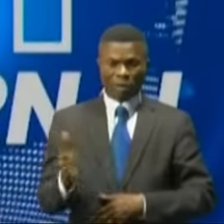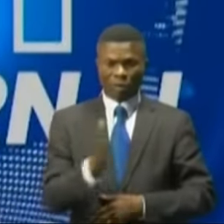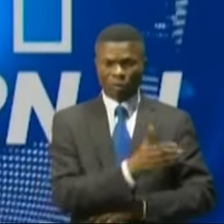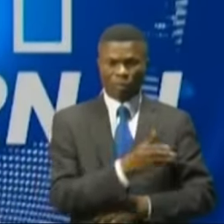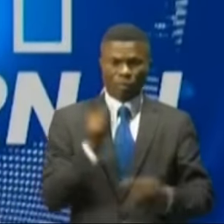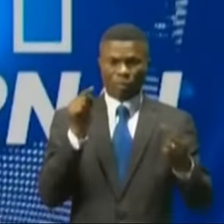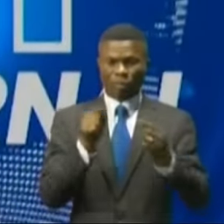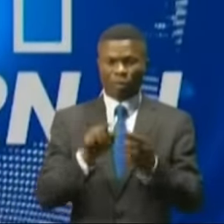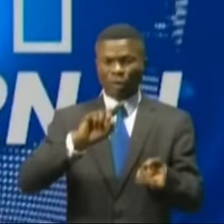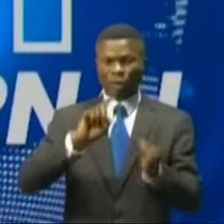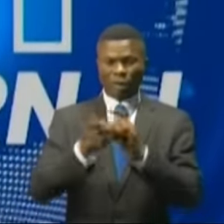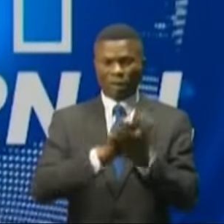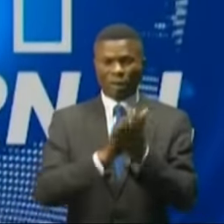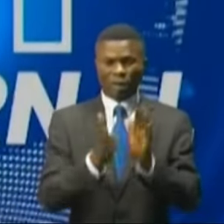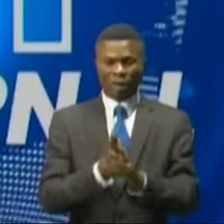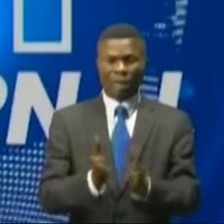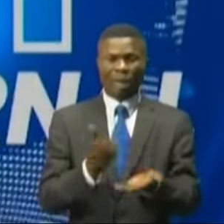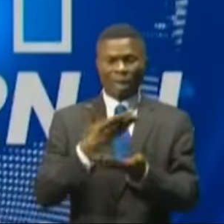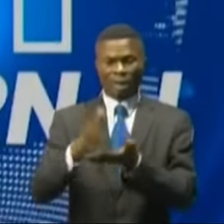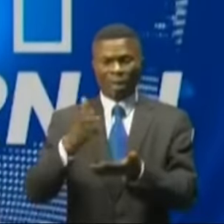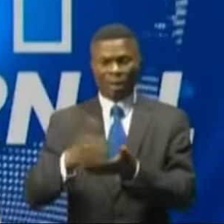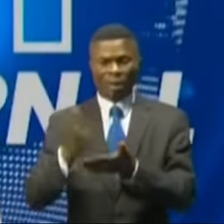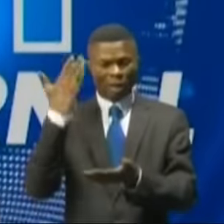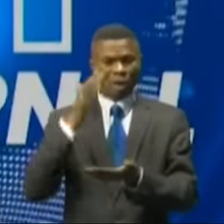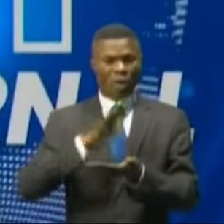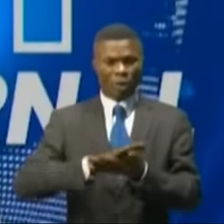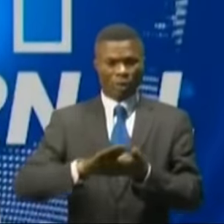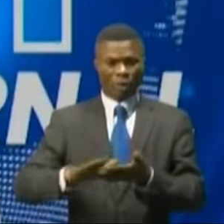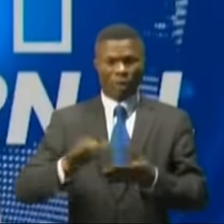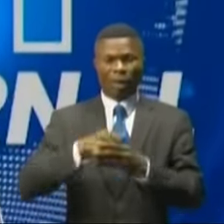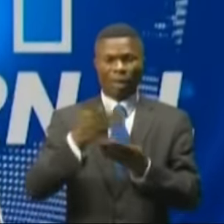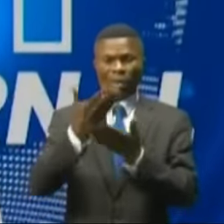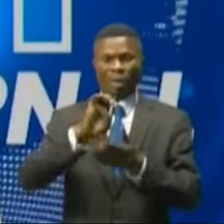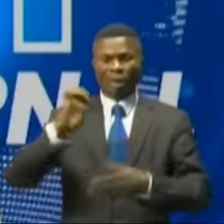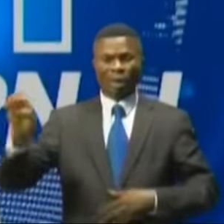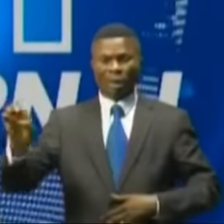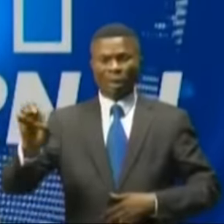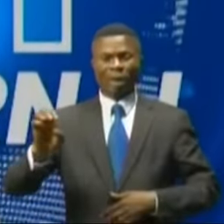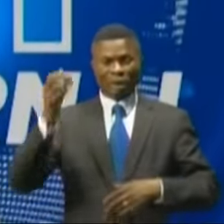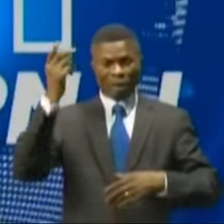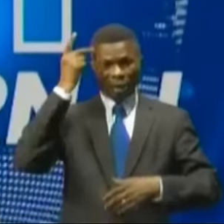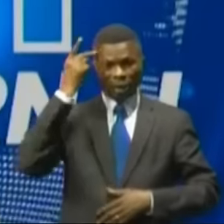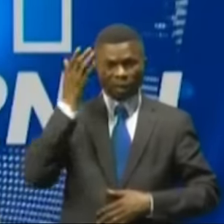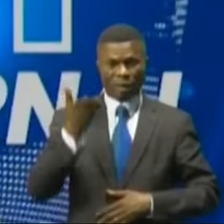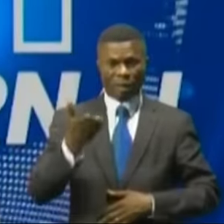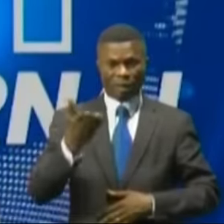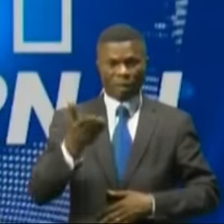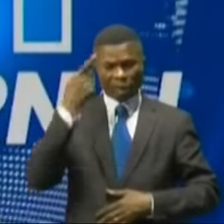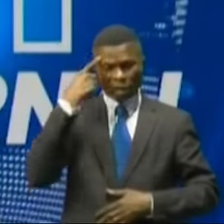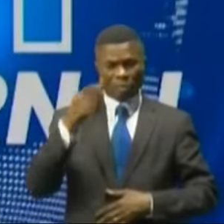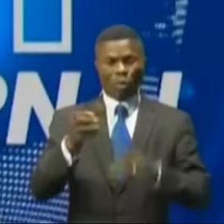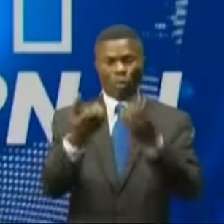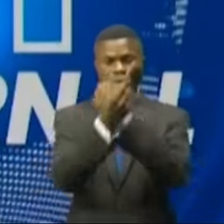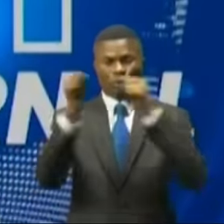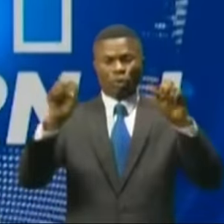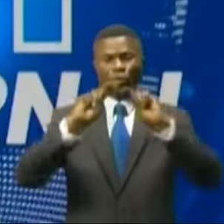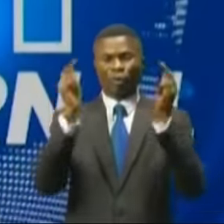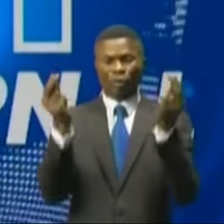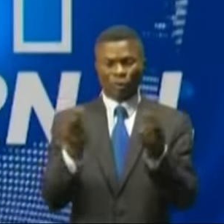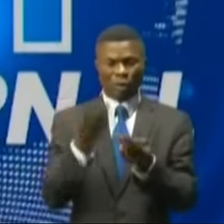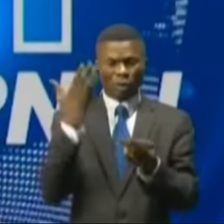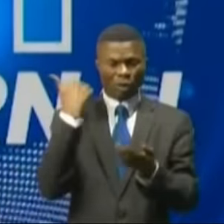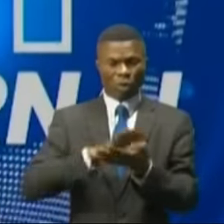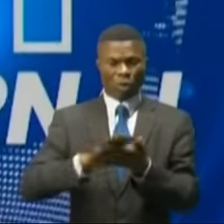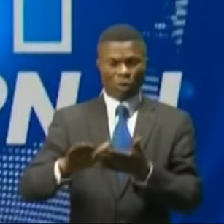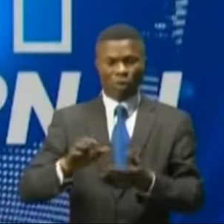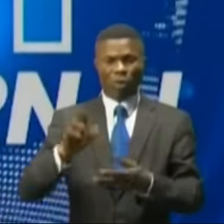Vers une amélioration de la desserte en eau potable dans la partie ouest de Kinshasa, pour désengorger les usines de traitement d'eau de